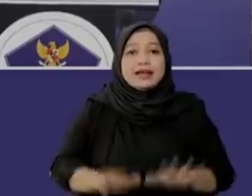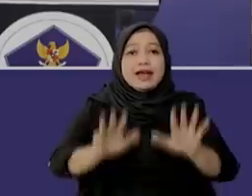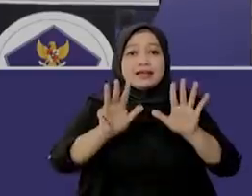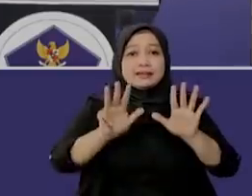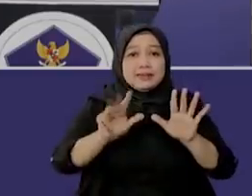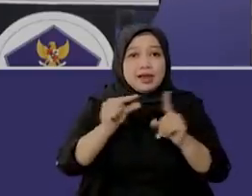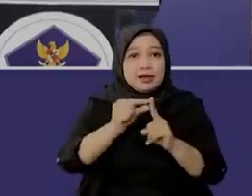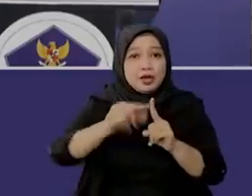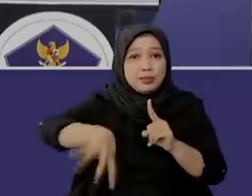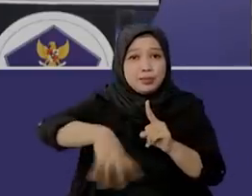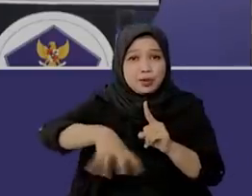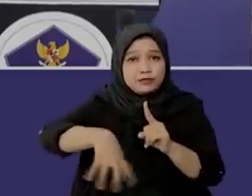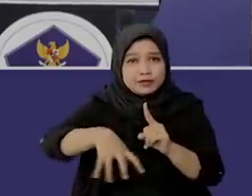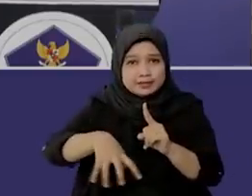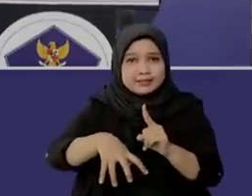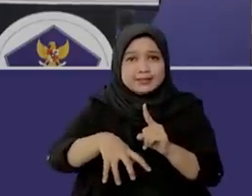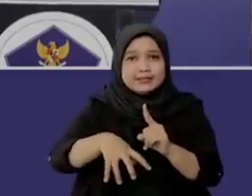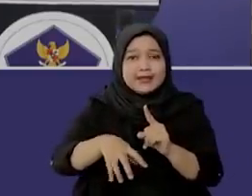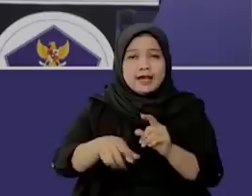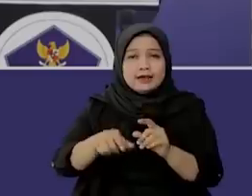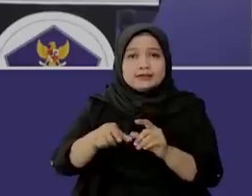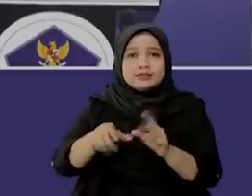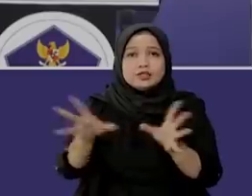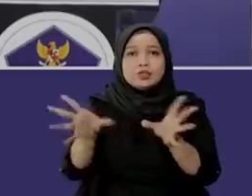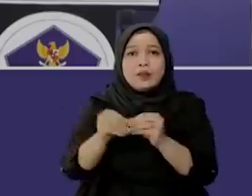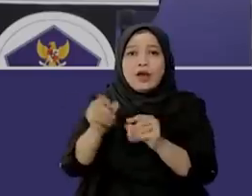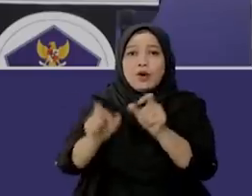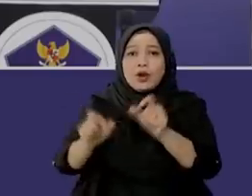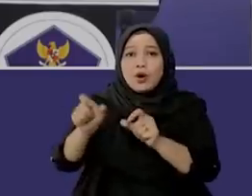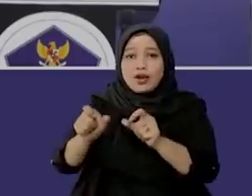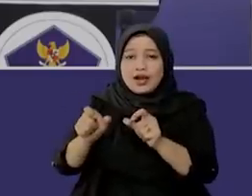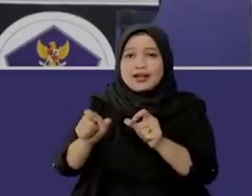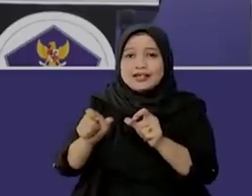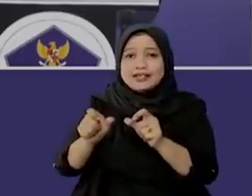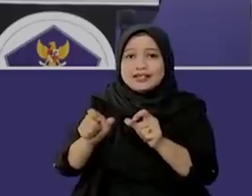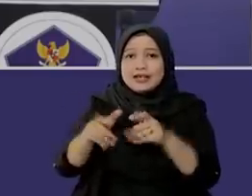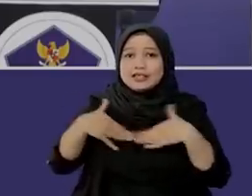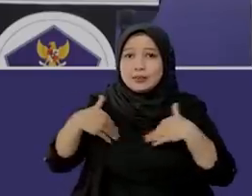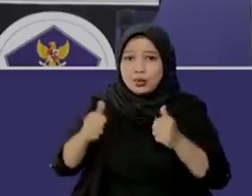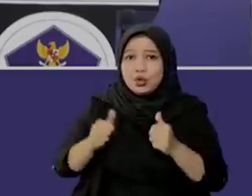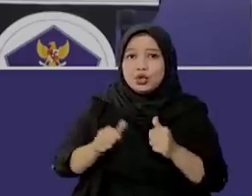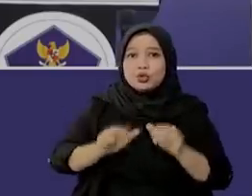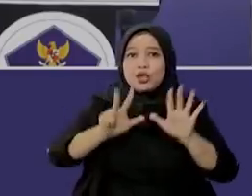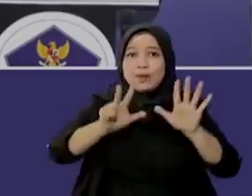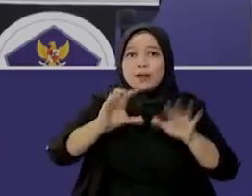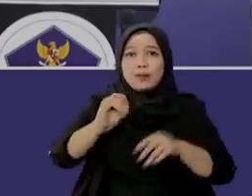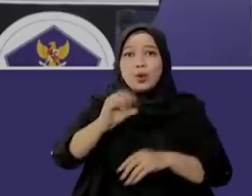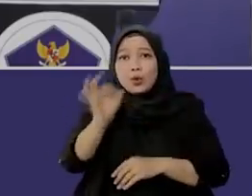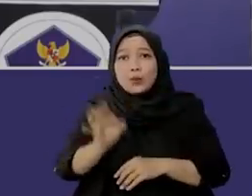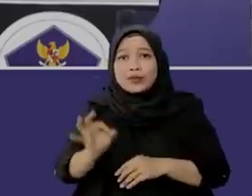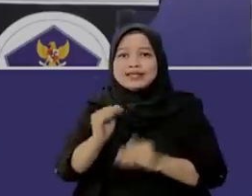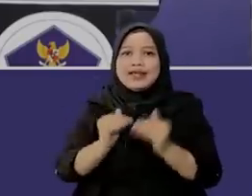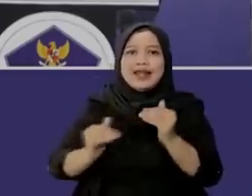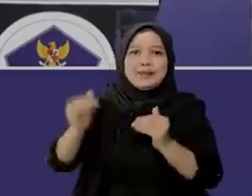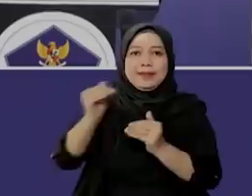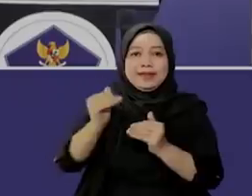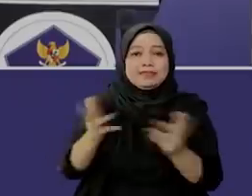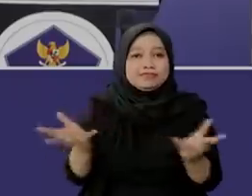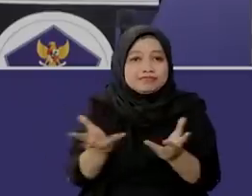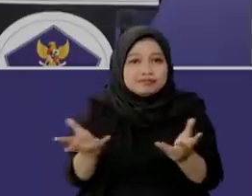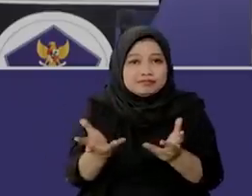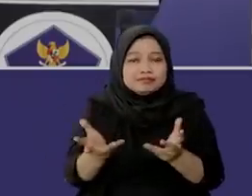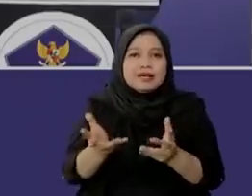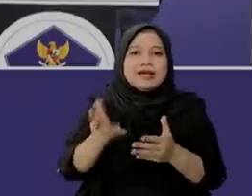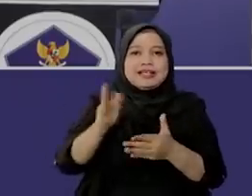sembilan provinsi dengan angka sembuh Sudah melebihi 80% kasus diantaranya di